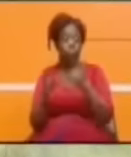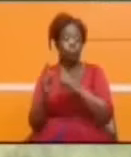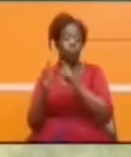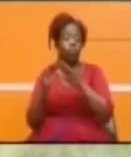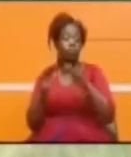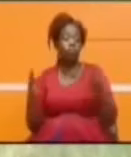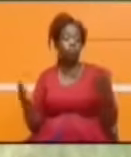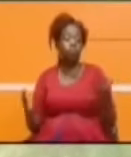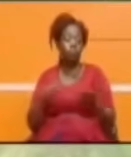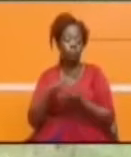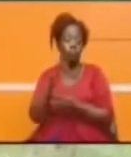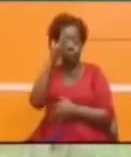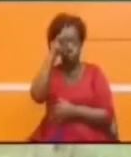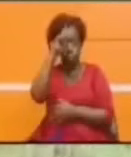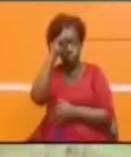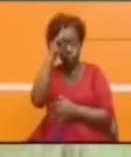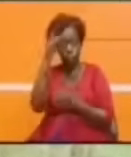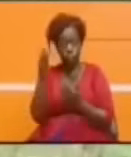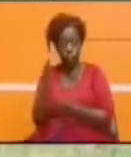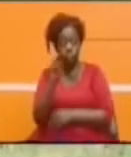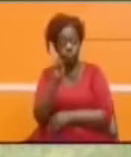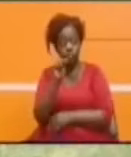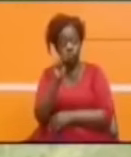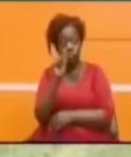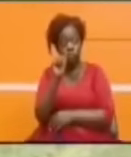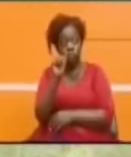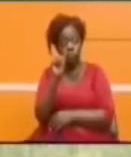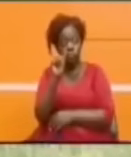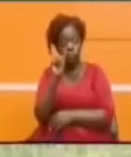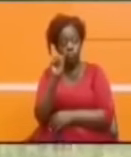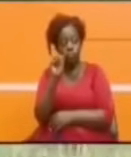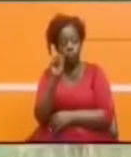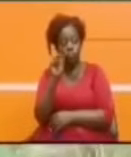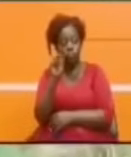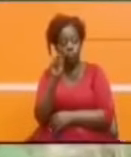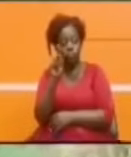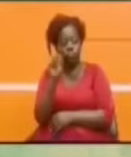na kuchalo Nabukalu nina kabuge wachiso.